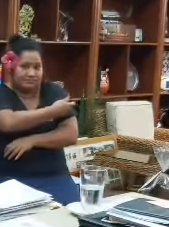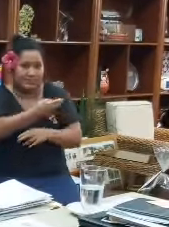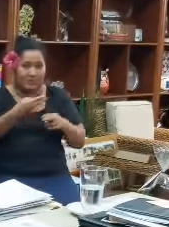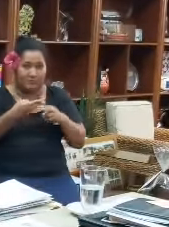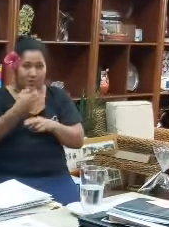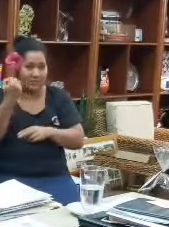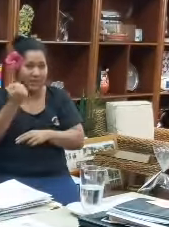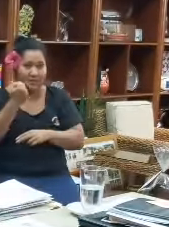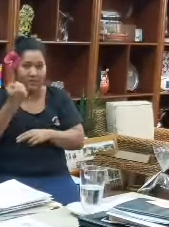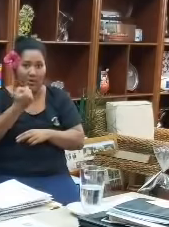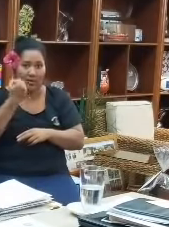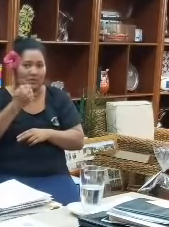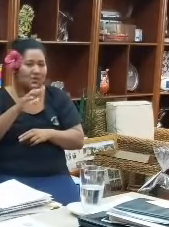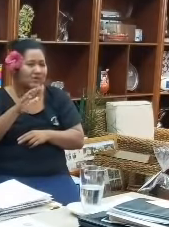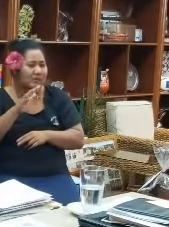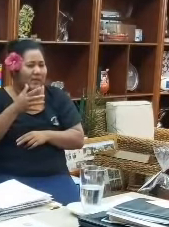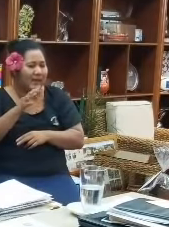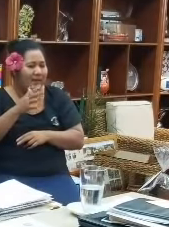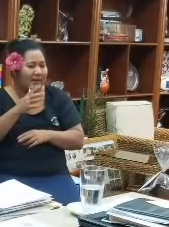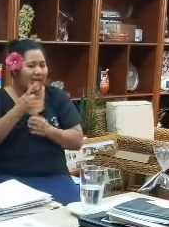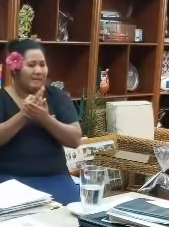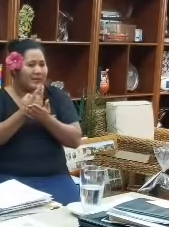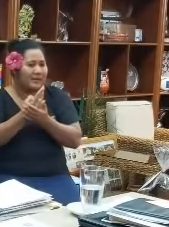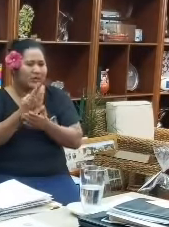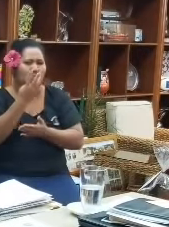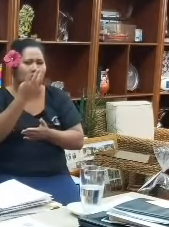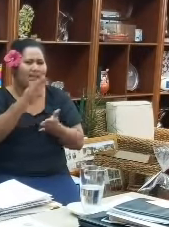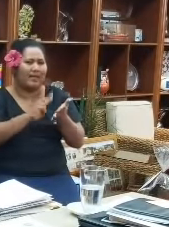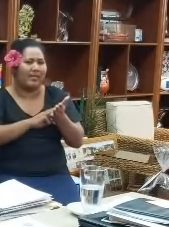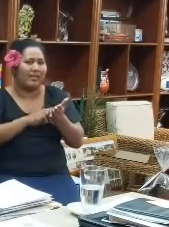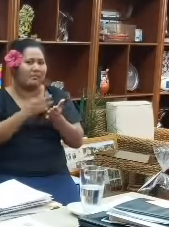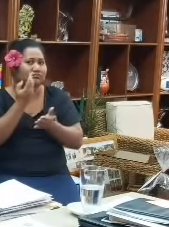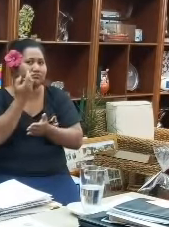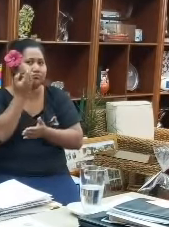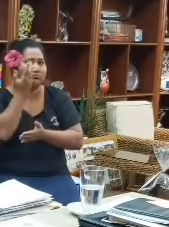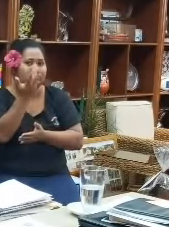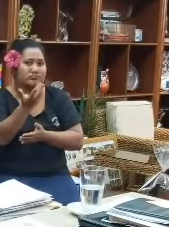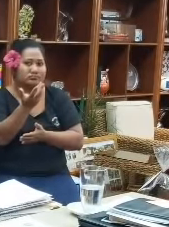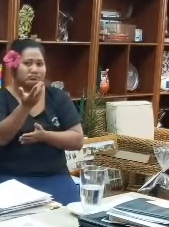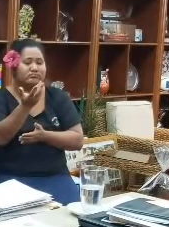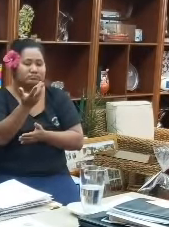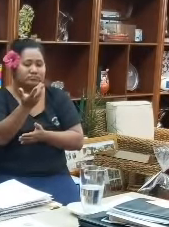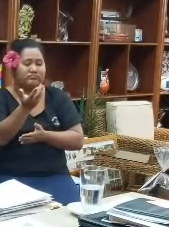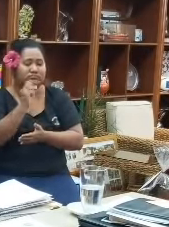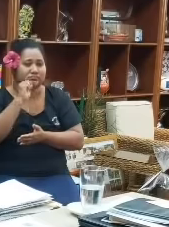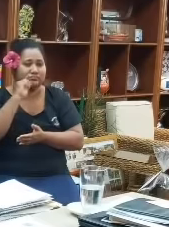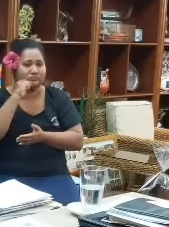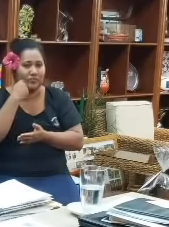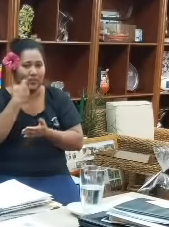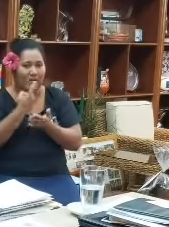E ono tupula al mele e ono il tolu masi na orum nene.